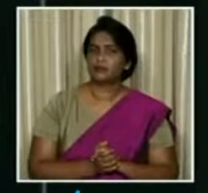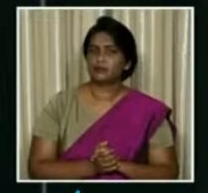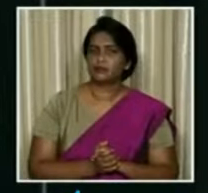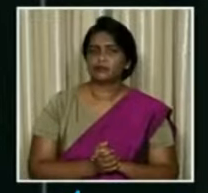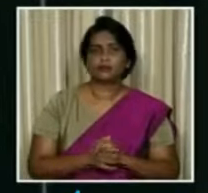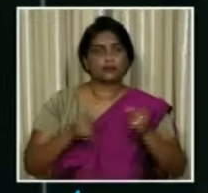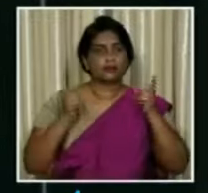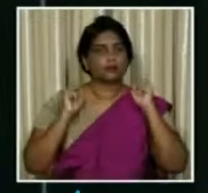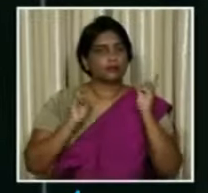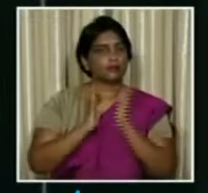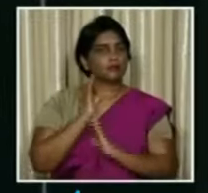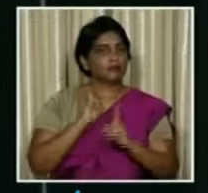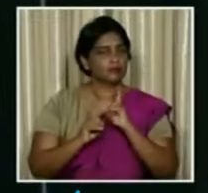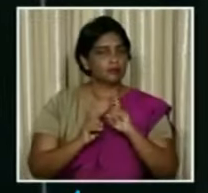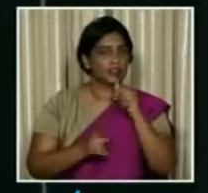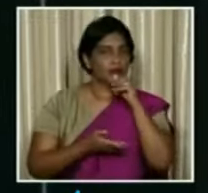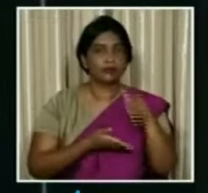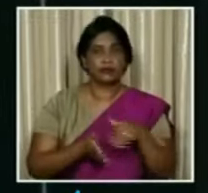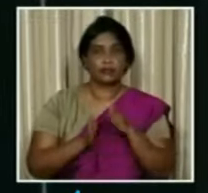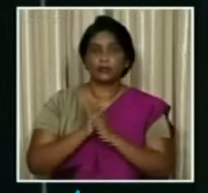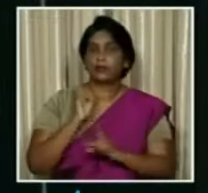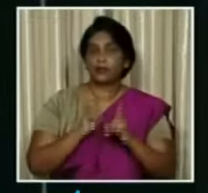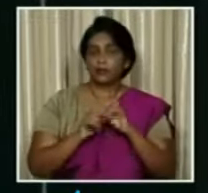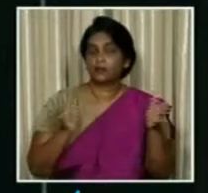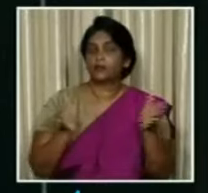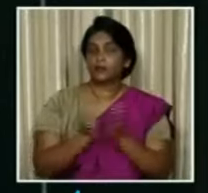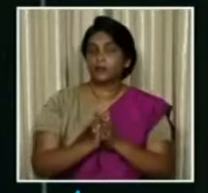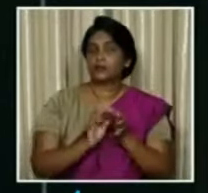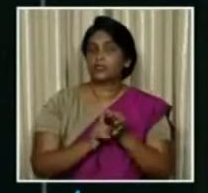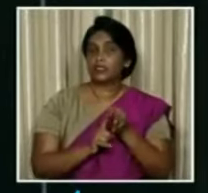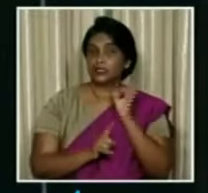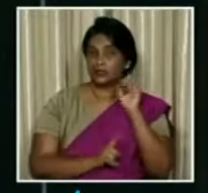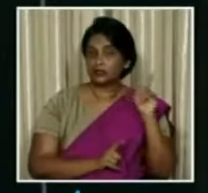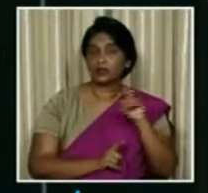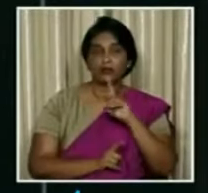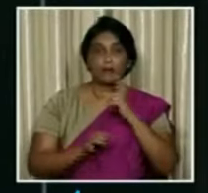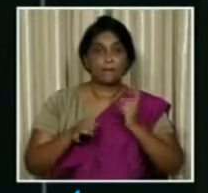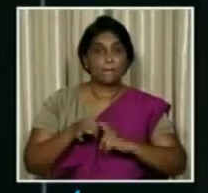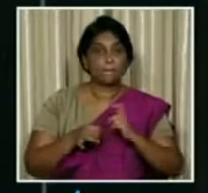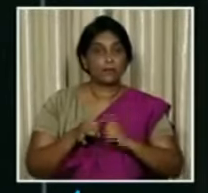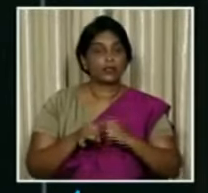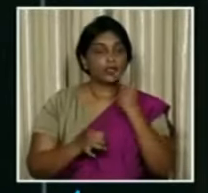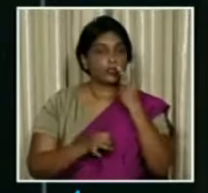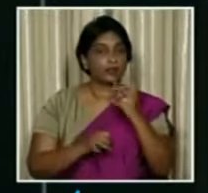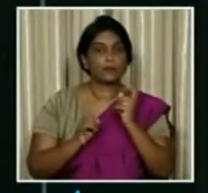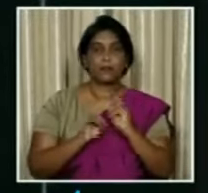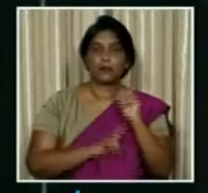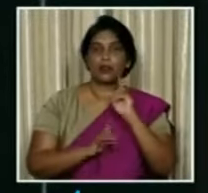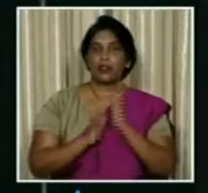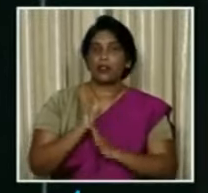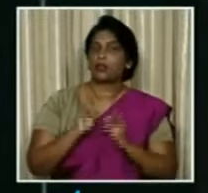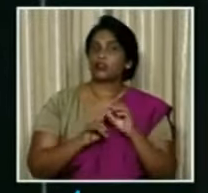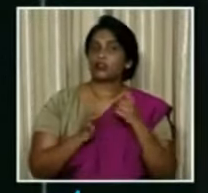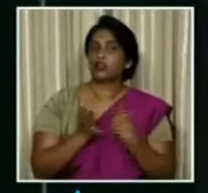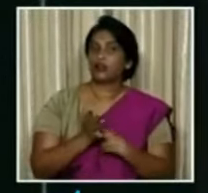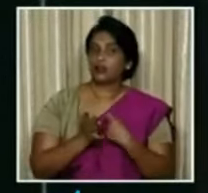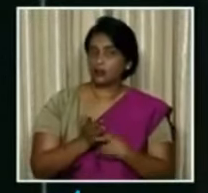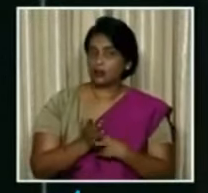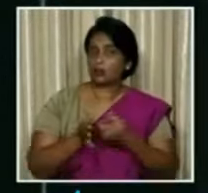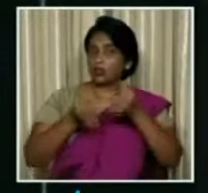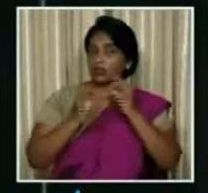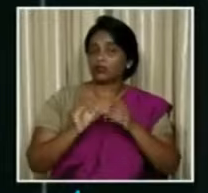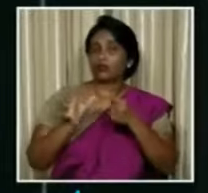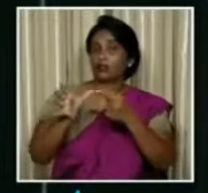ක්‍රීඩා අමාත්‍යංශයේ වාරි මාර්ග අමාත්‍යංශයට අදාළව ජනාධිපතිවරයා යොමු කළ ප්‍රශ්න දෙකට පාර්ලිමේන්තු මන්ත්‍රී රොෂාන් රණසිංහ මහතා